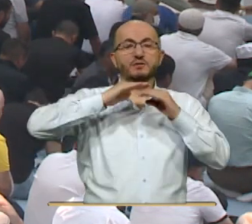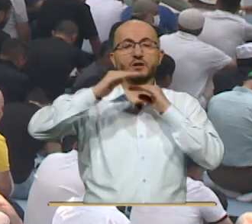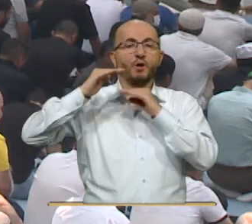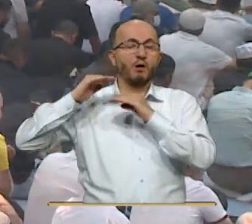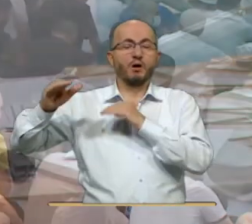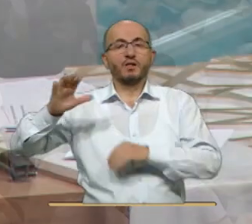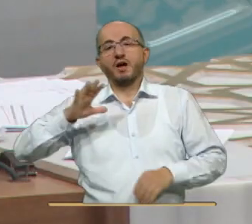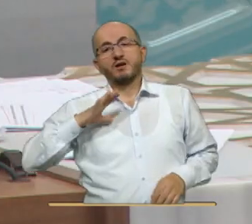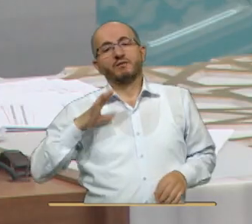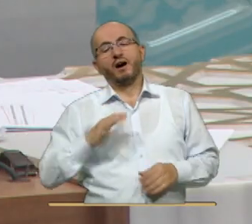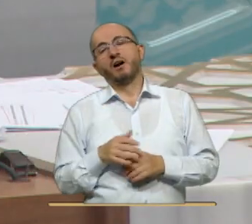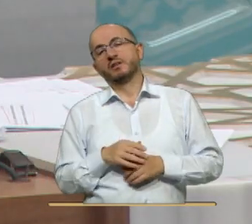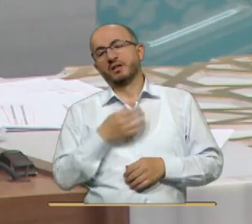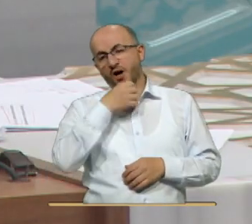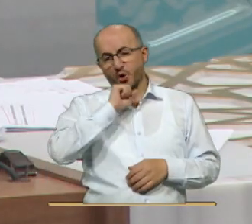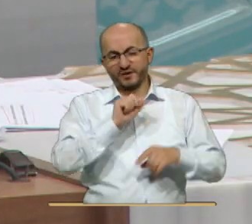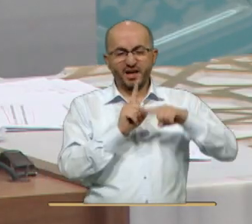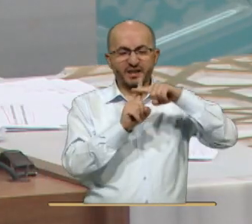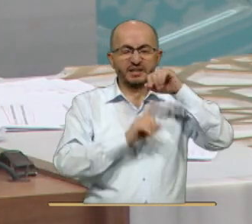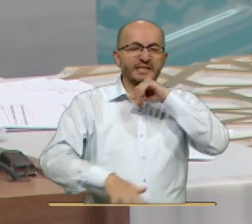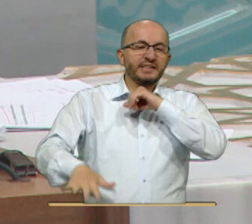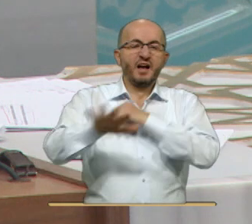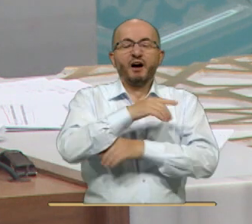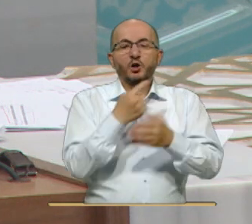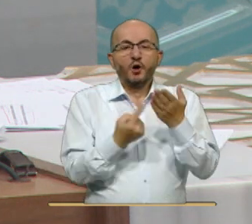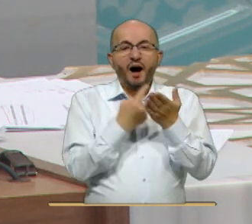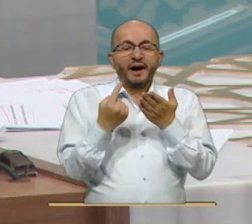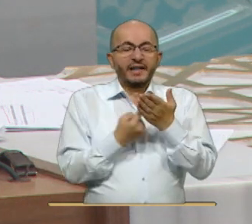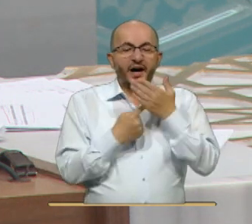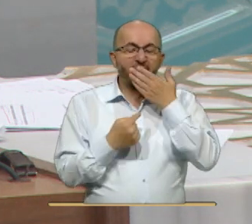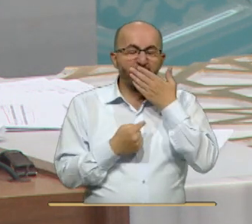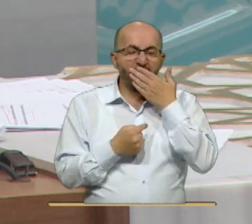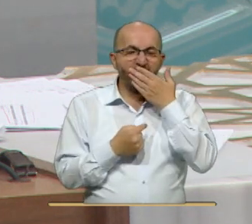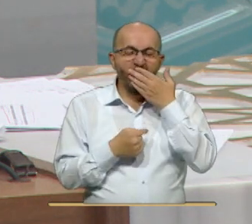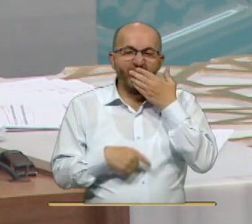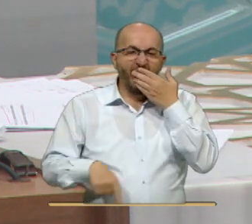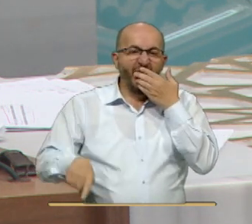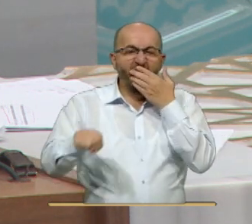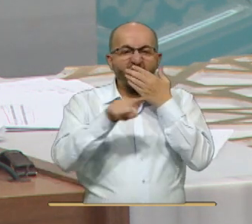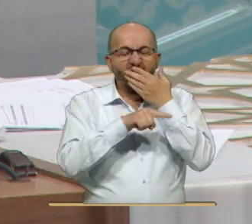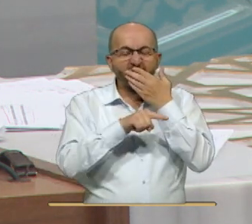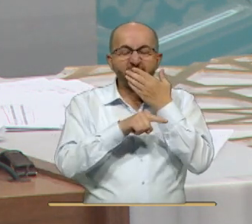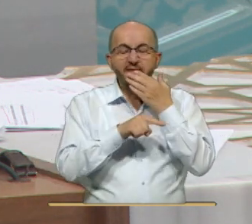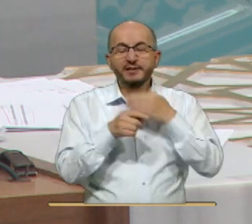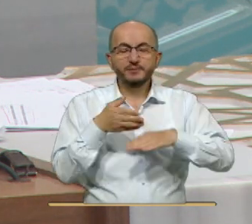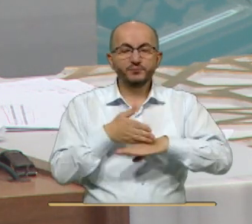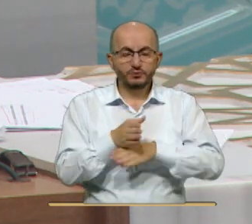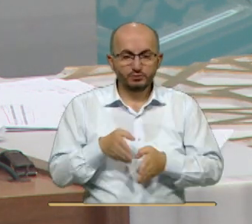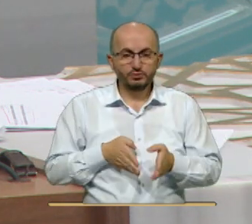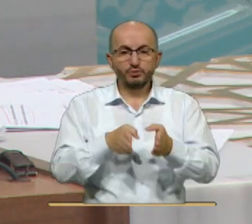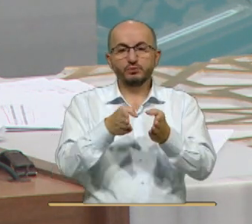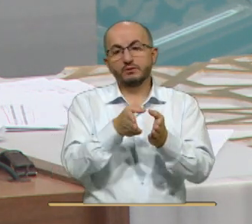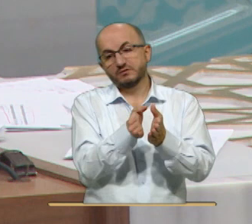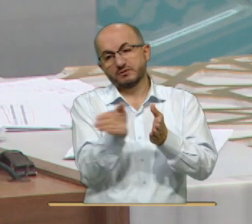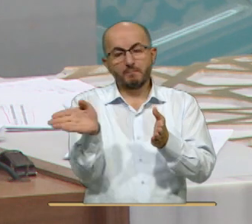vardı. İşte Yahudiler, Hristiyanlar. Kur'an-ı Kerim onların doğru yoldan